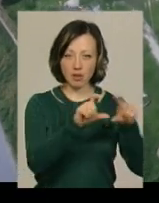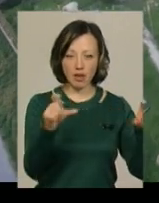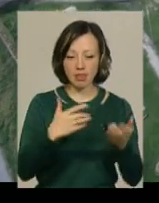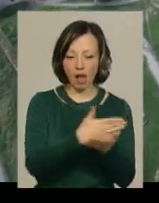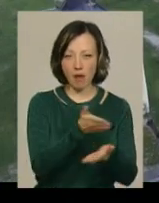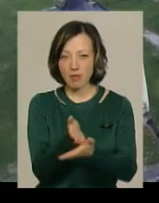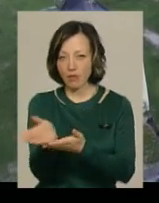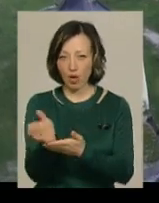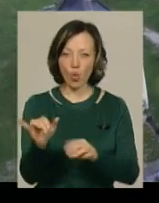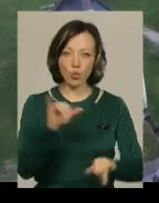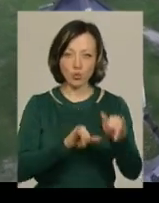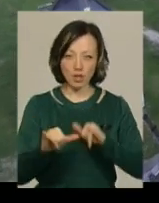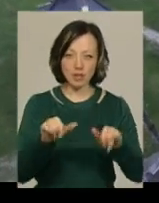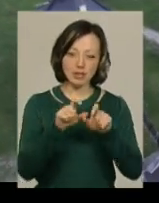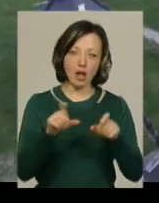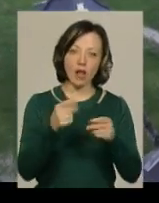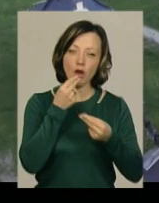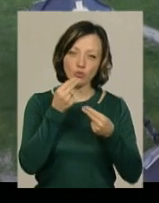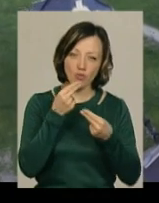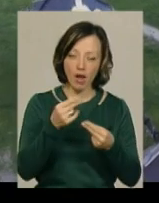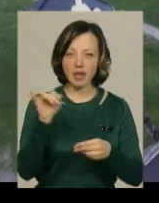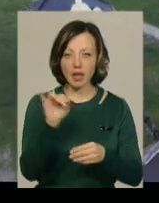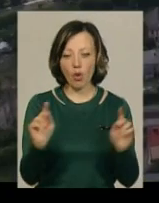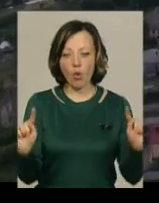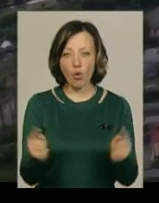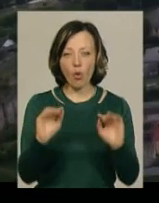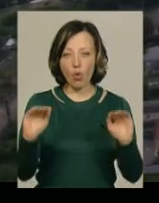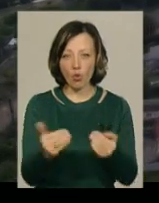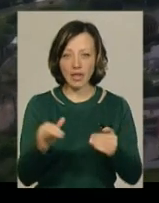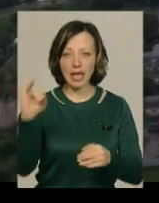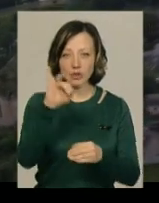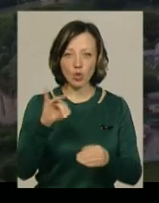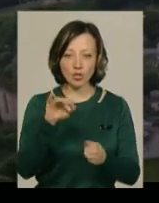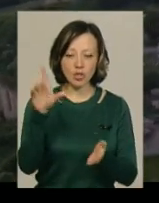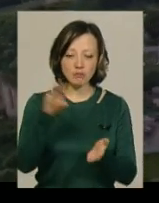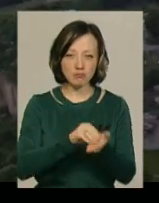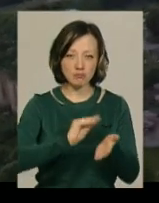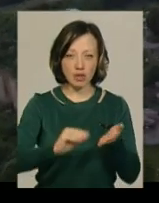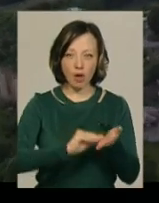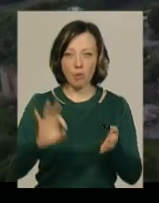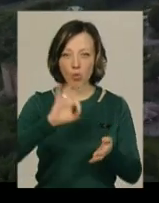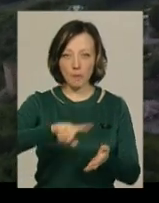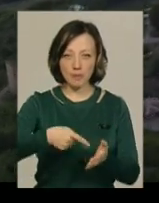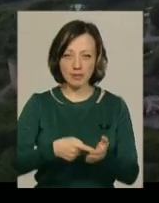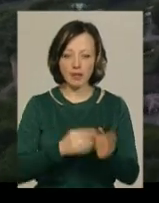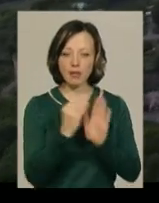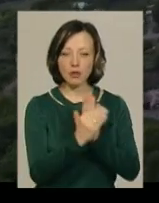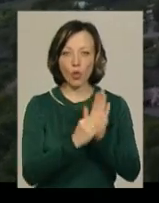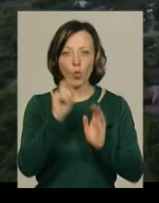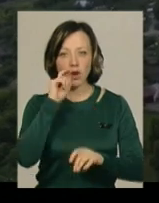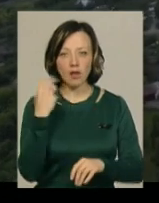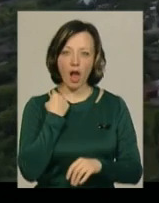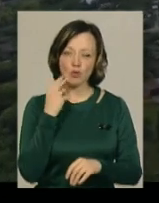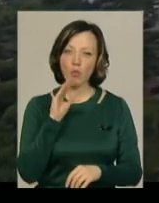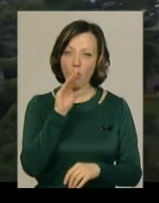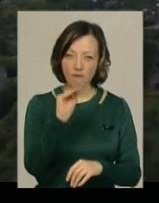напрямками руху до них, заклади харчування та коротка історична довідка про населений пункт. Усі тексти подані українською та